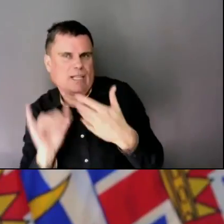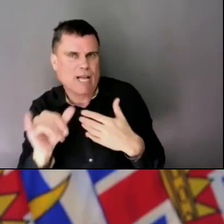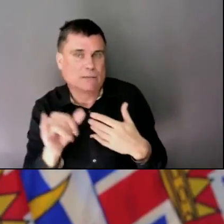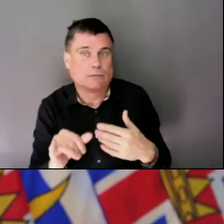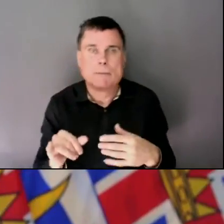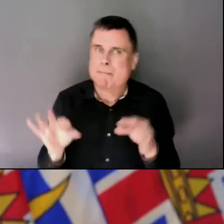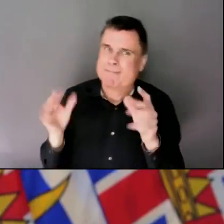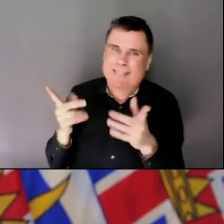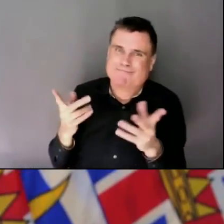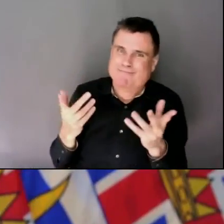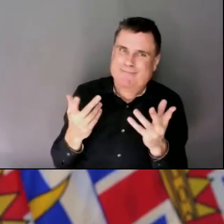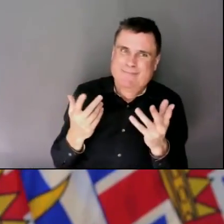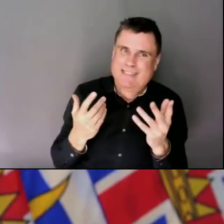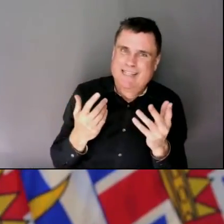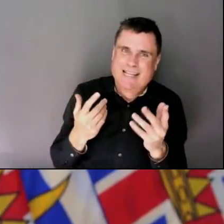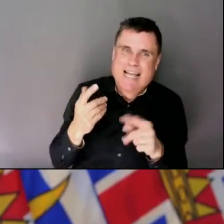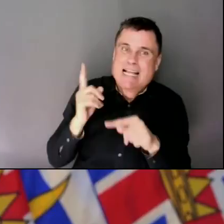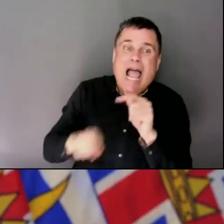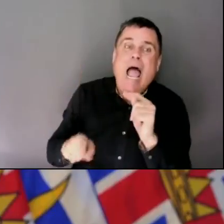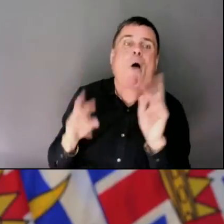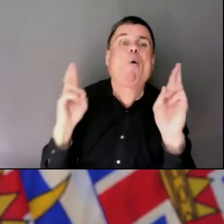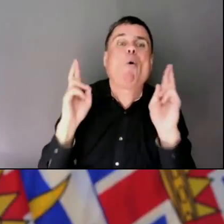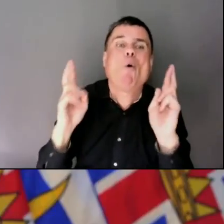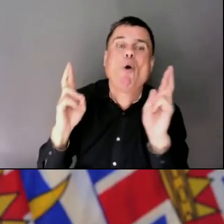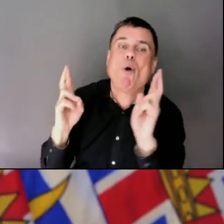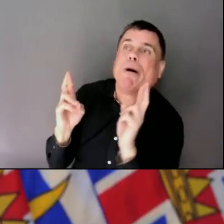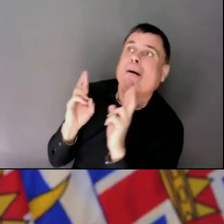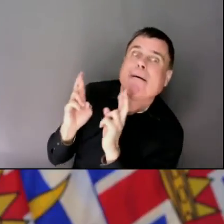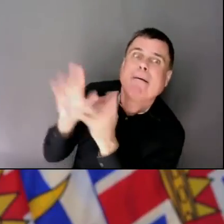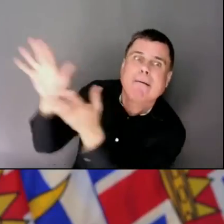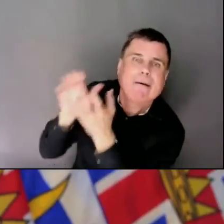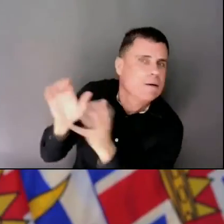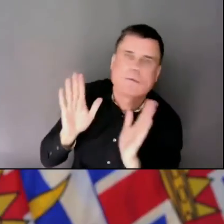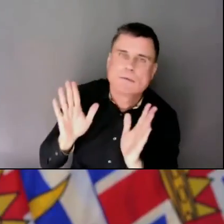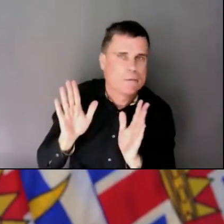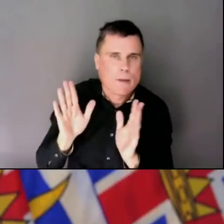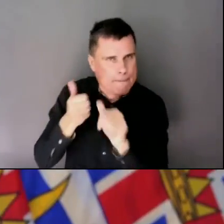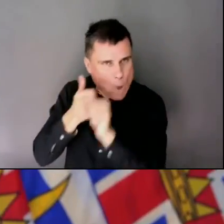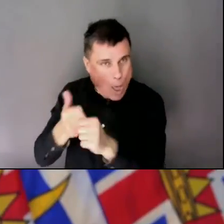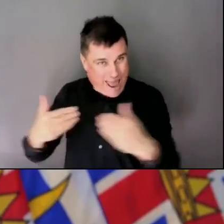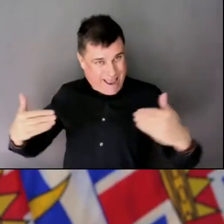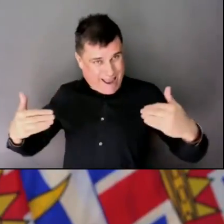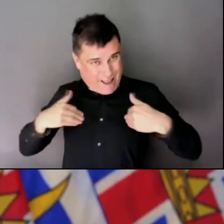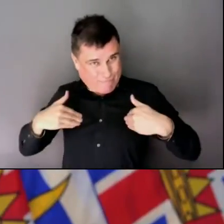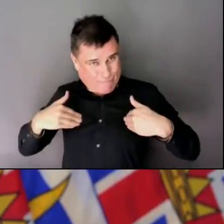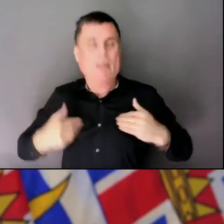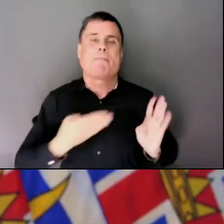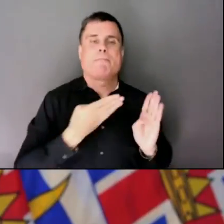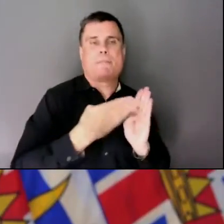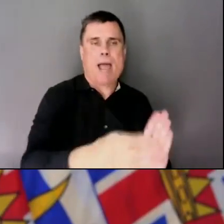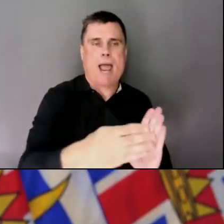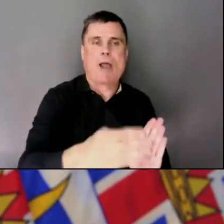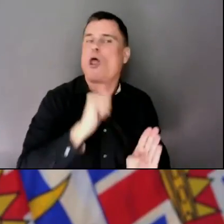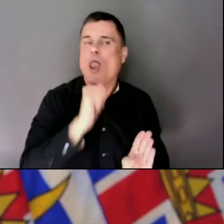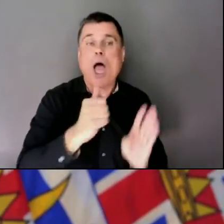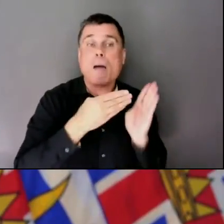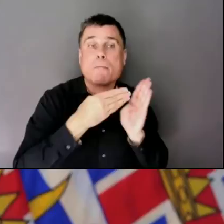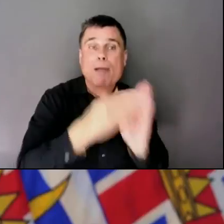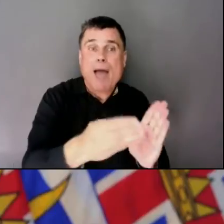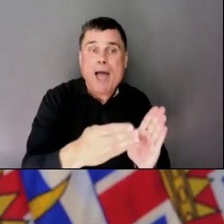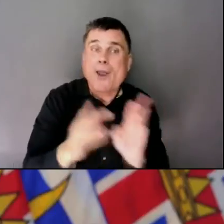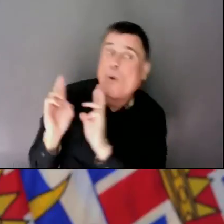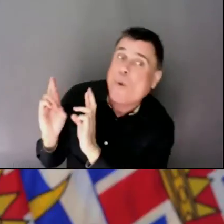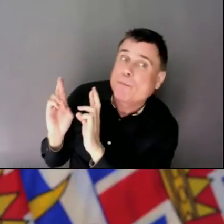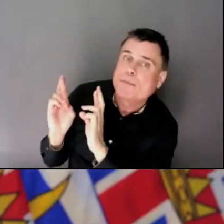based on hope. And we're making our strategies and putting them together, and